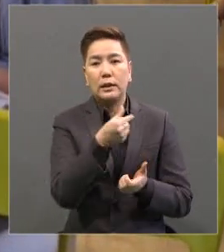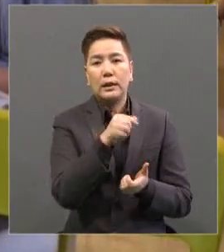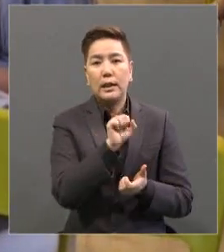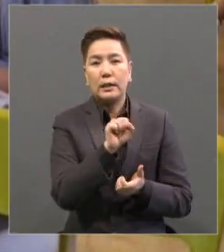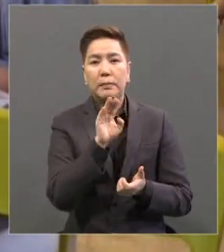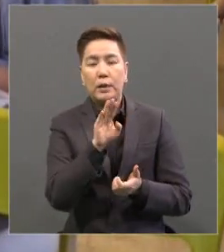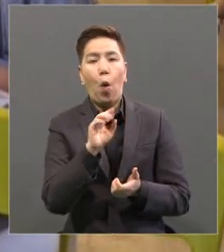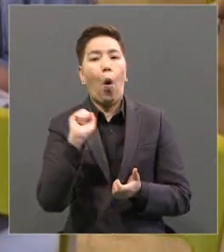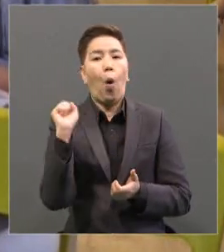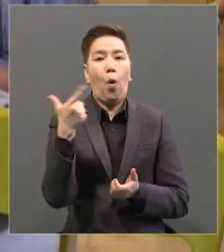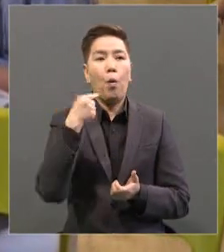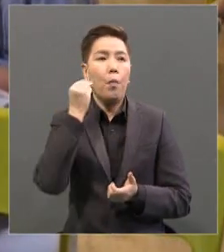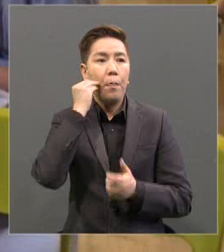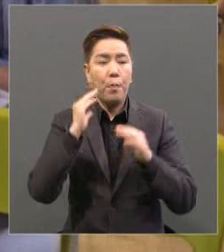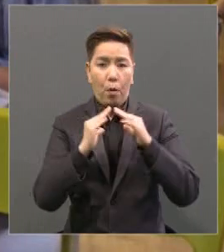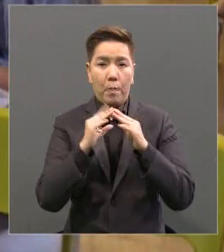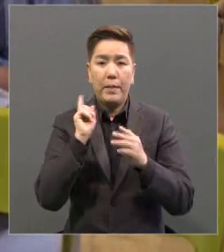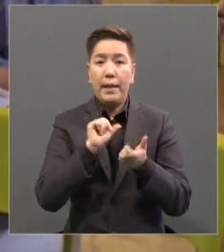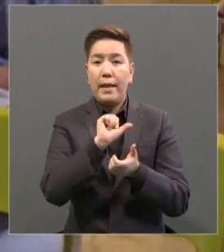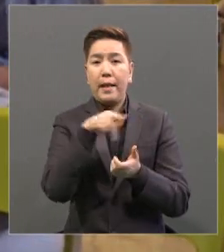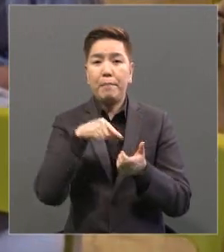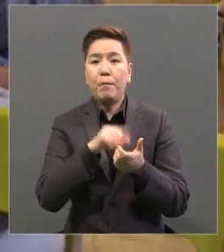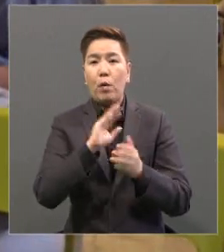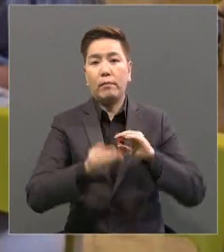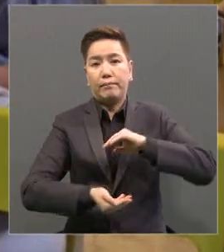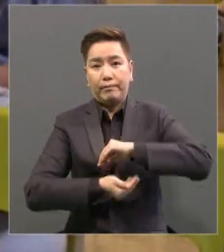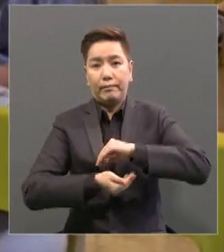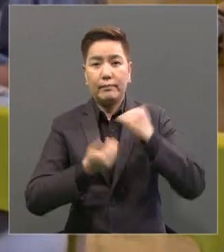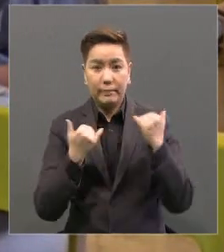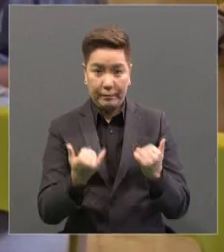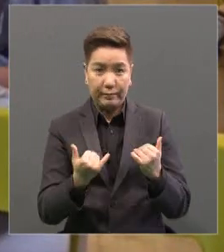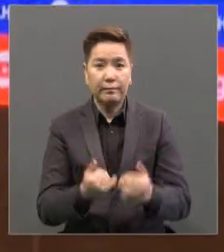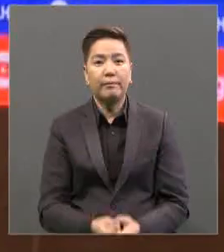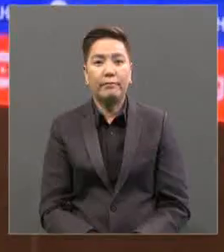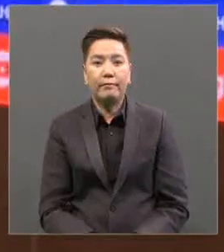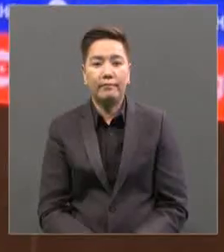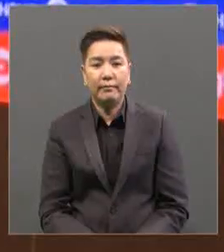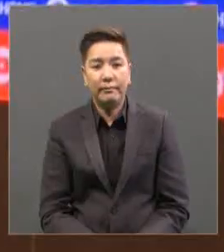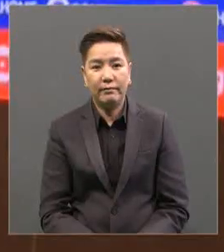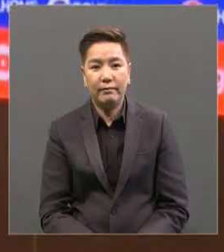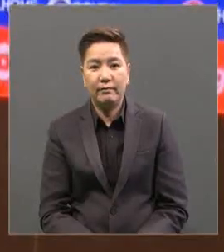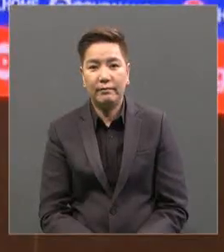ghbl Homeนะครับก็เป็นแอปของทางธนาคารอาคารสงเคราะห์นะครับ